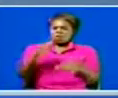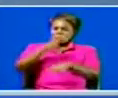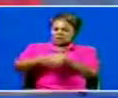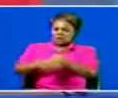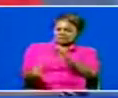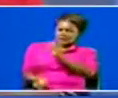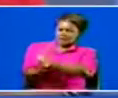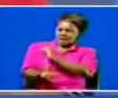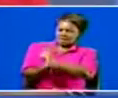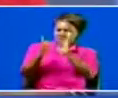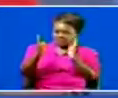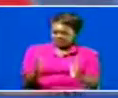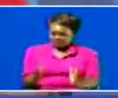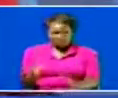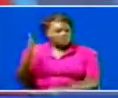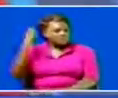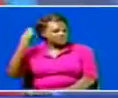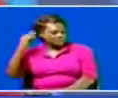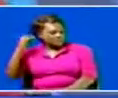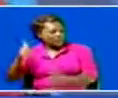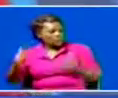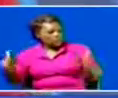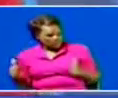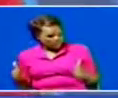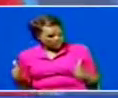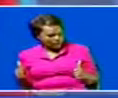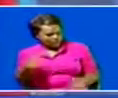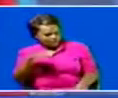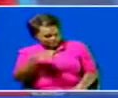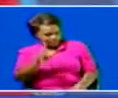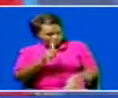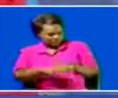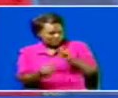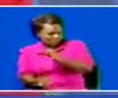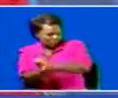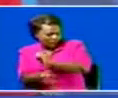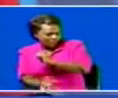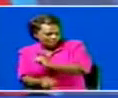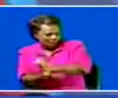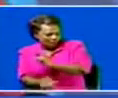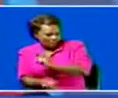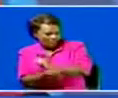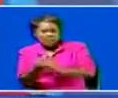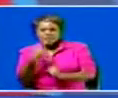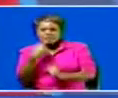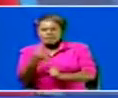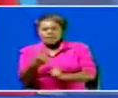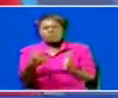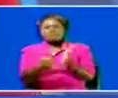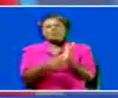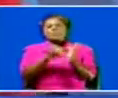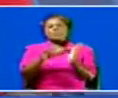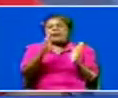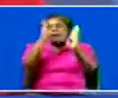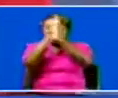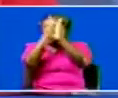mshauri ankushauri, msikize ule mshauri. Na wewe unaposhauriwa, basi sema kile chako,